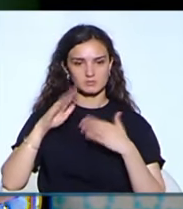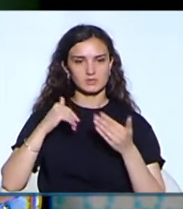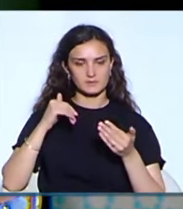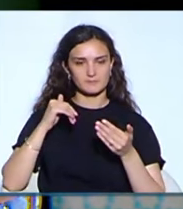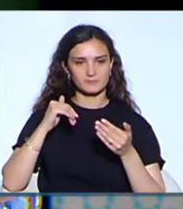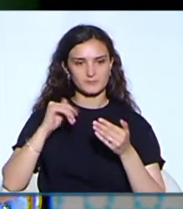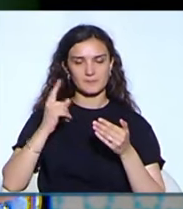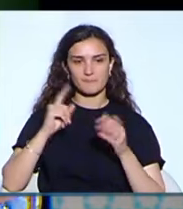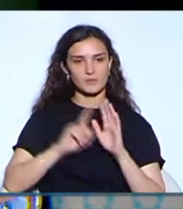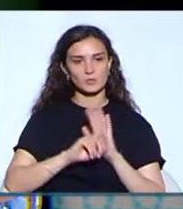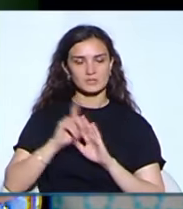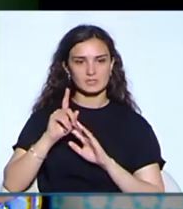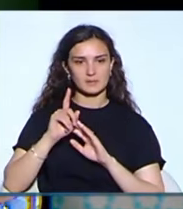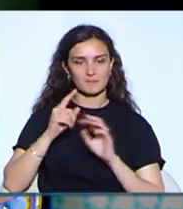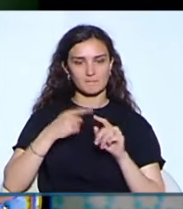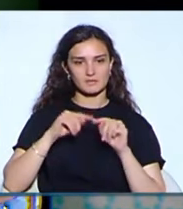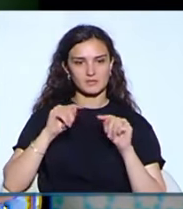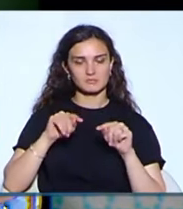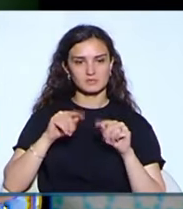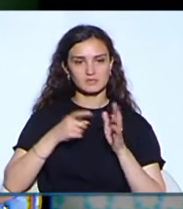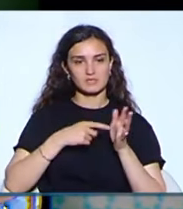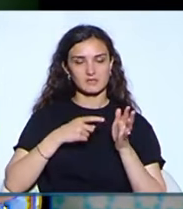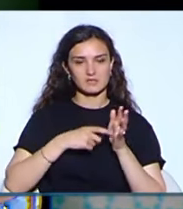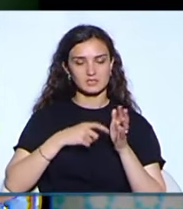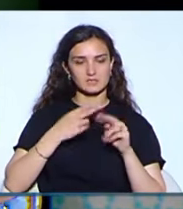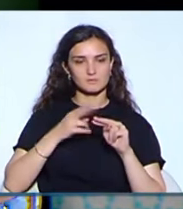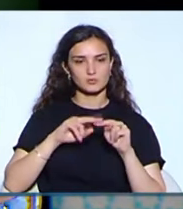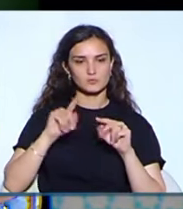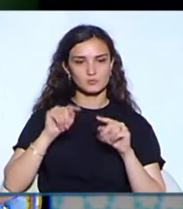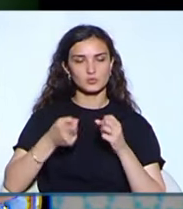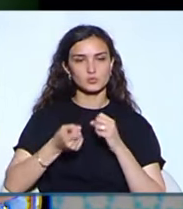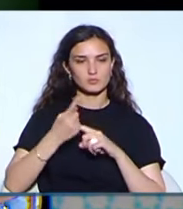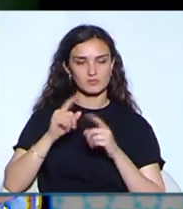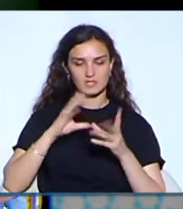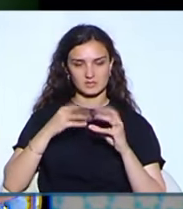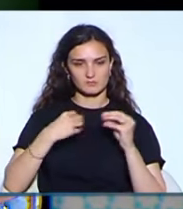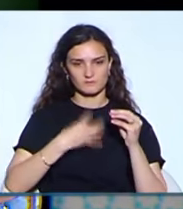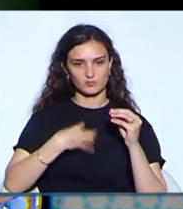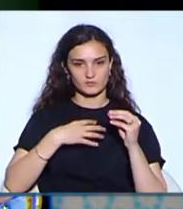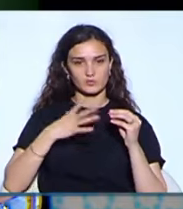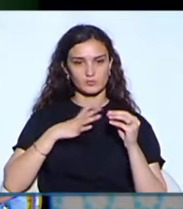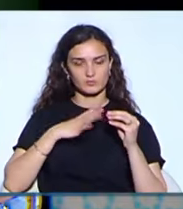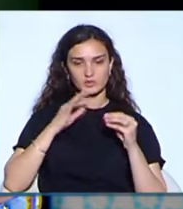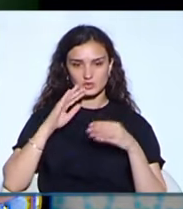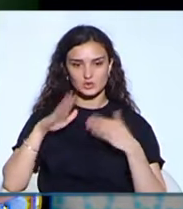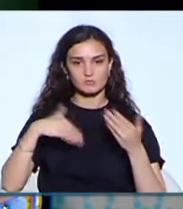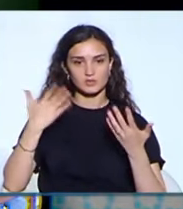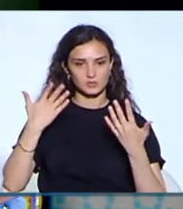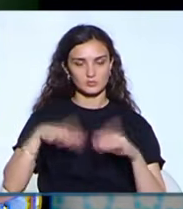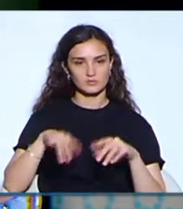შემდეგ. რატო იწყებენ ამით კვლევას? იმიტომ რომ ეს თურმე ყველაზე მნიშვნელოვანი ყოფილა. შემდეგ არის უკვე